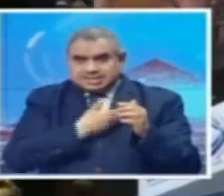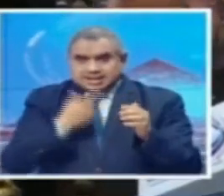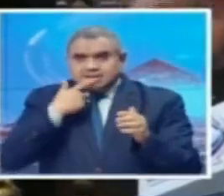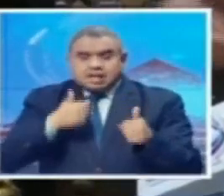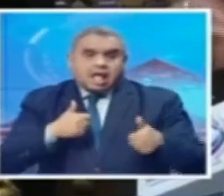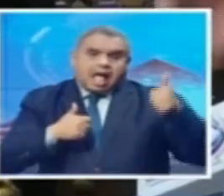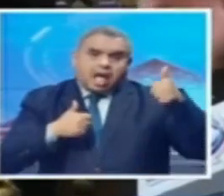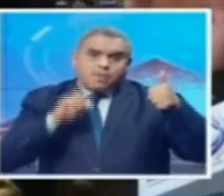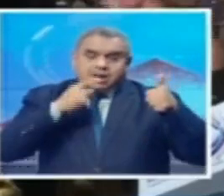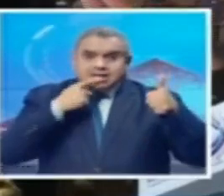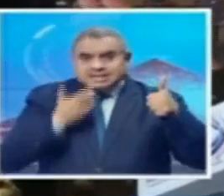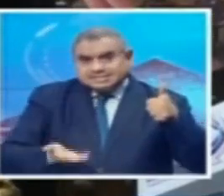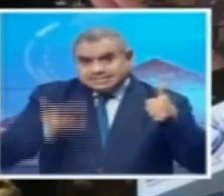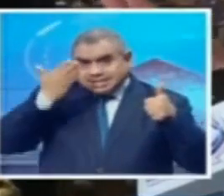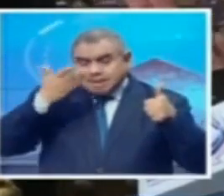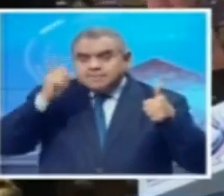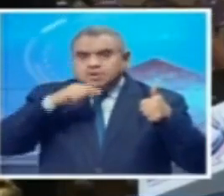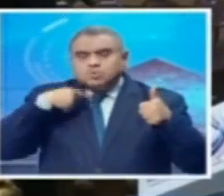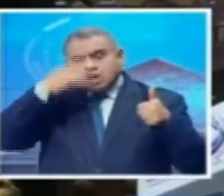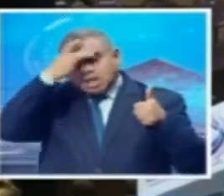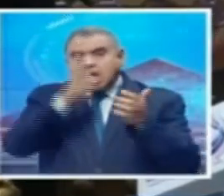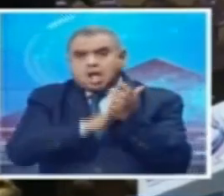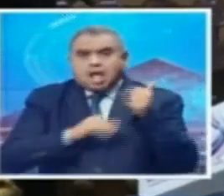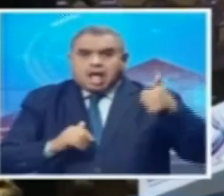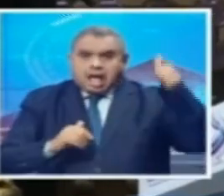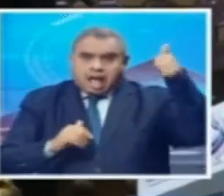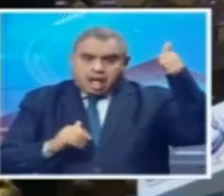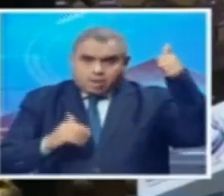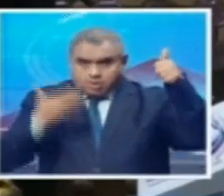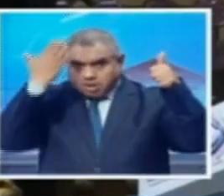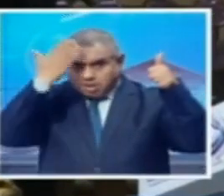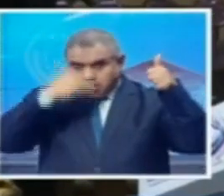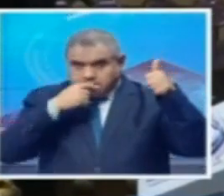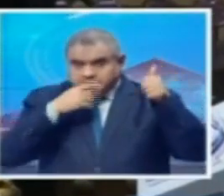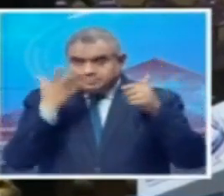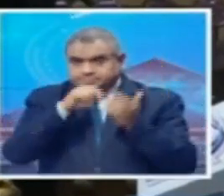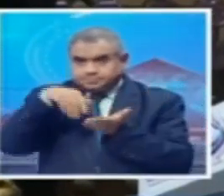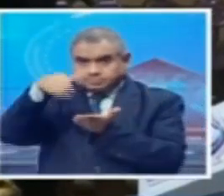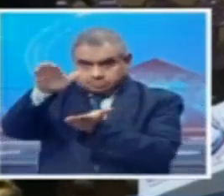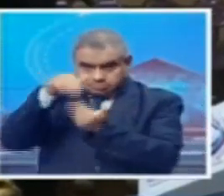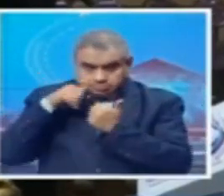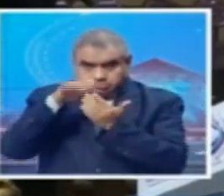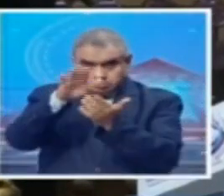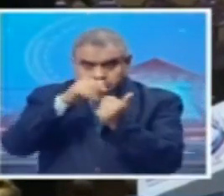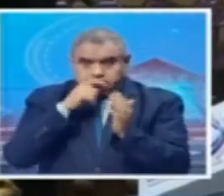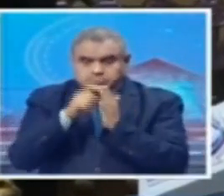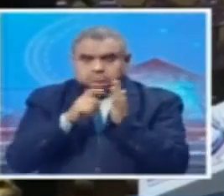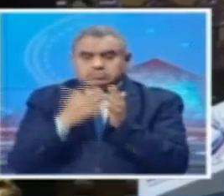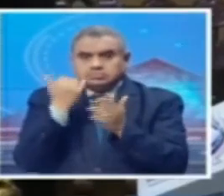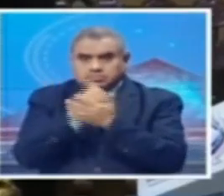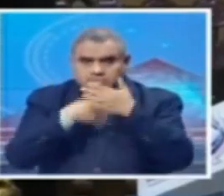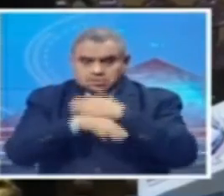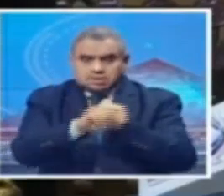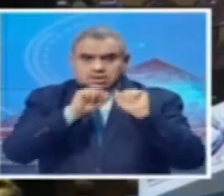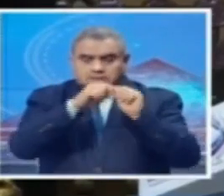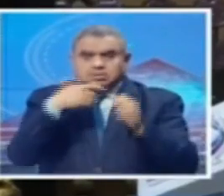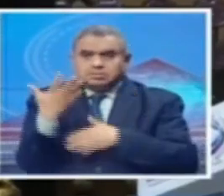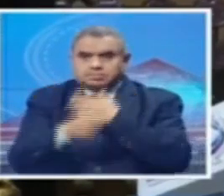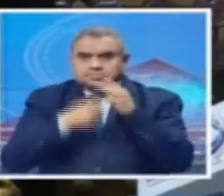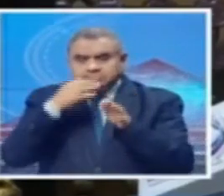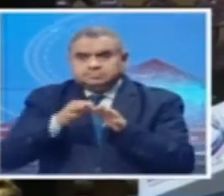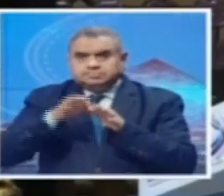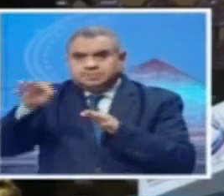أولى مني فهياخدوا أسرع مني. كل ما يجينا شحنات كل ما يكون عندنا إمداد أكتر.